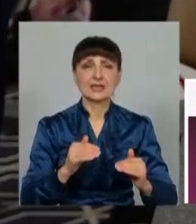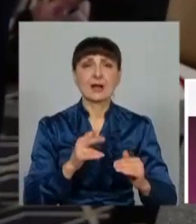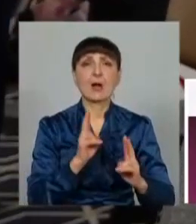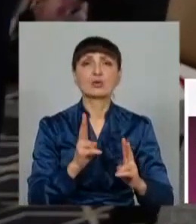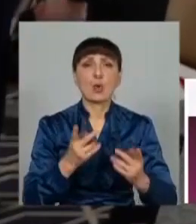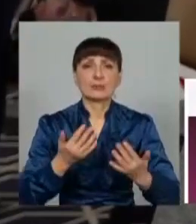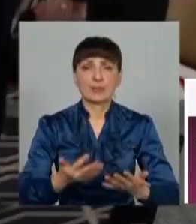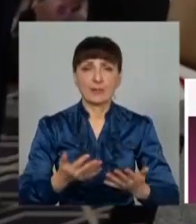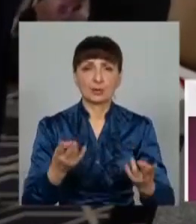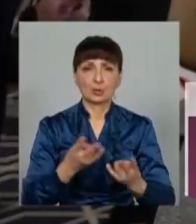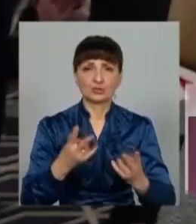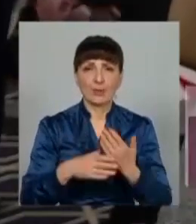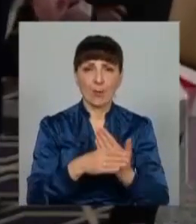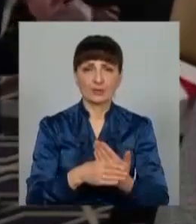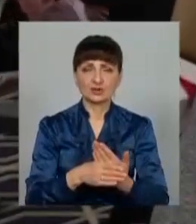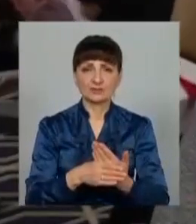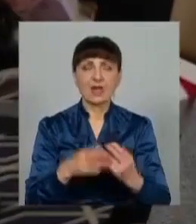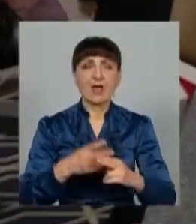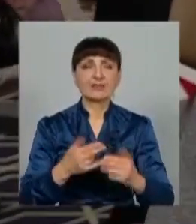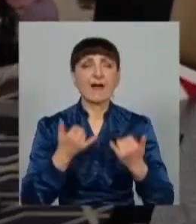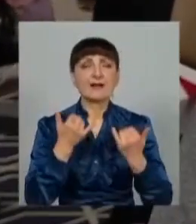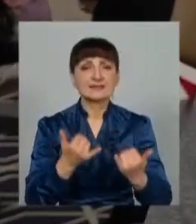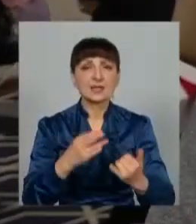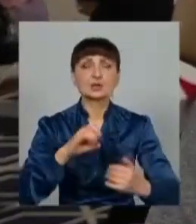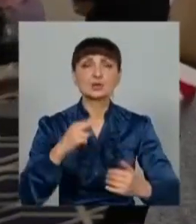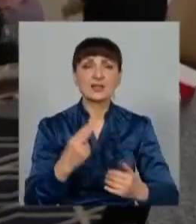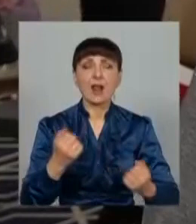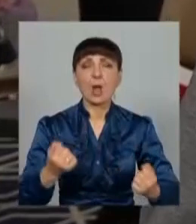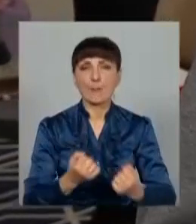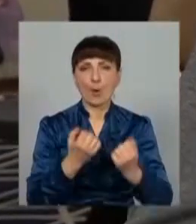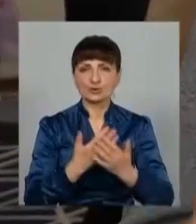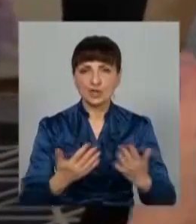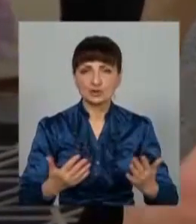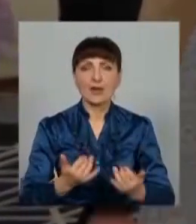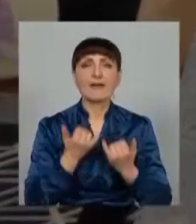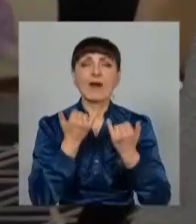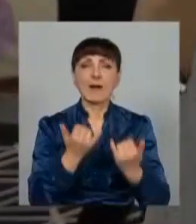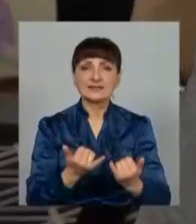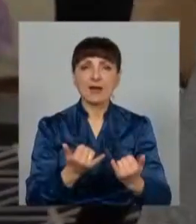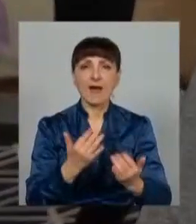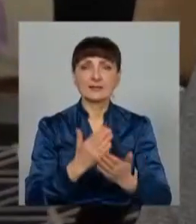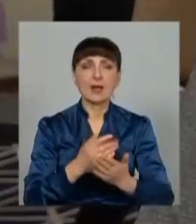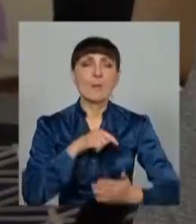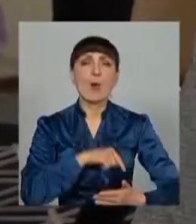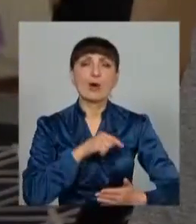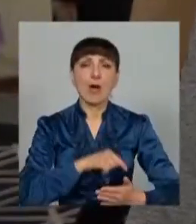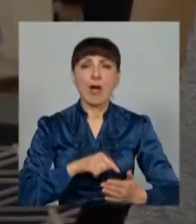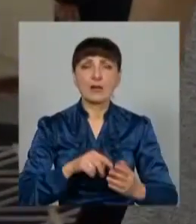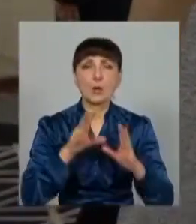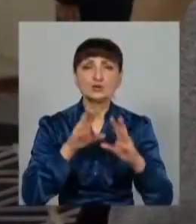молодежью, которая нуждается в них. Это оказание социальной поддержки, это оказание моральной